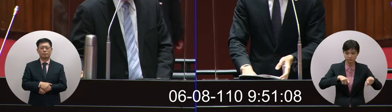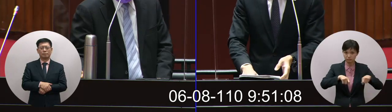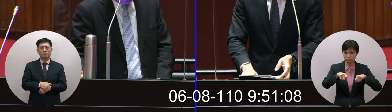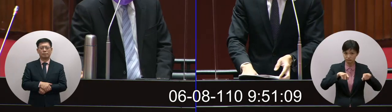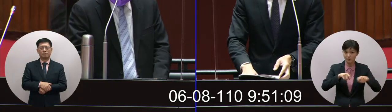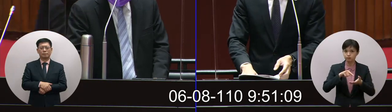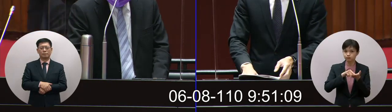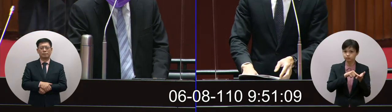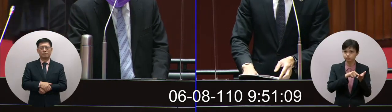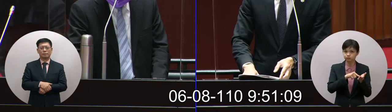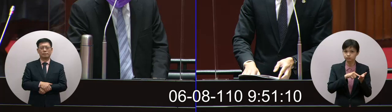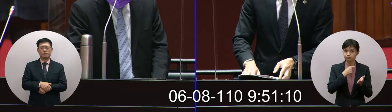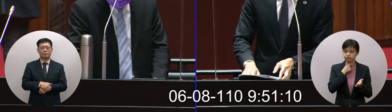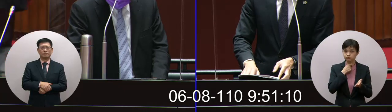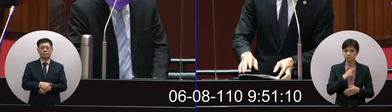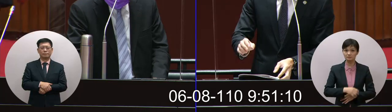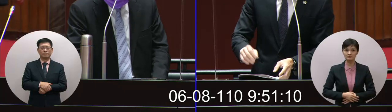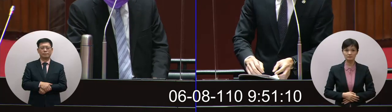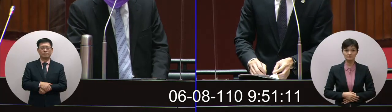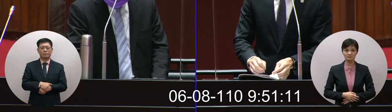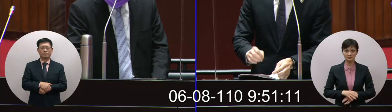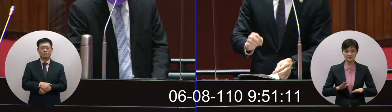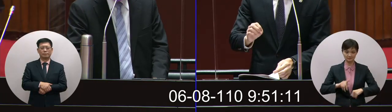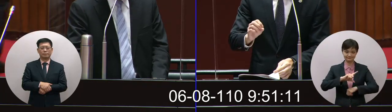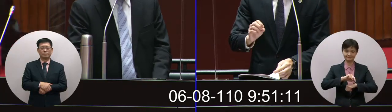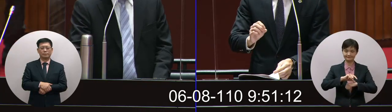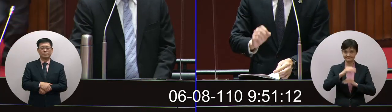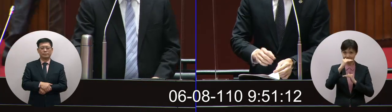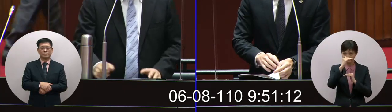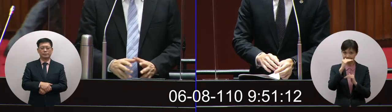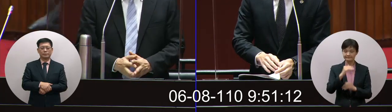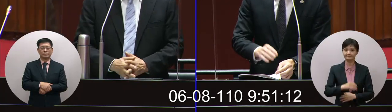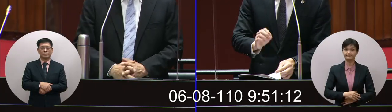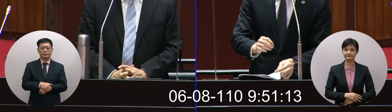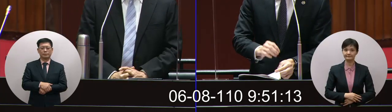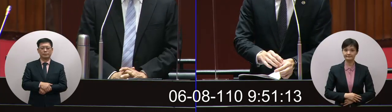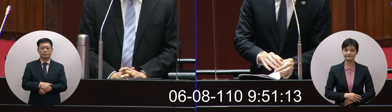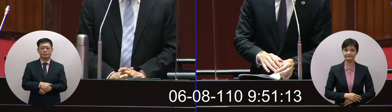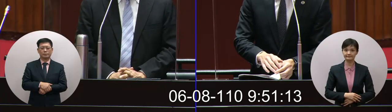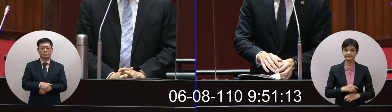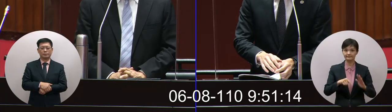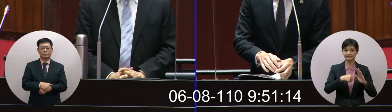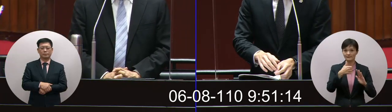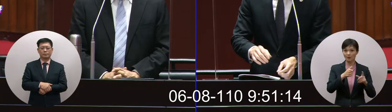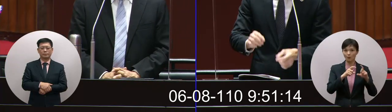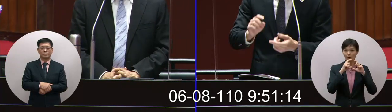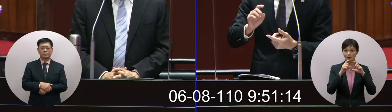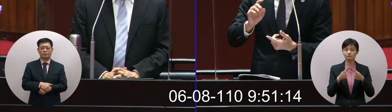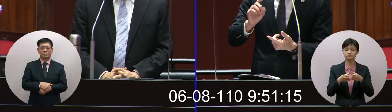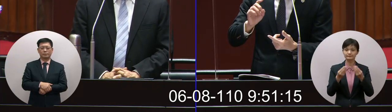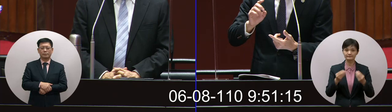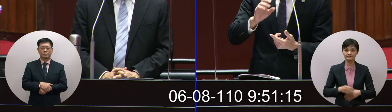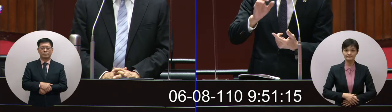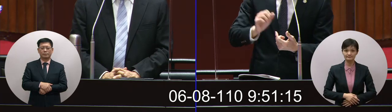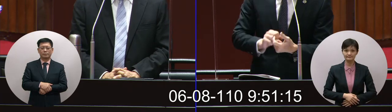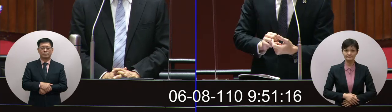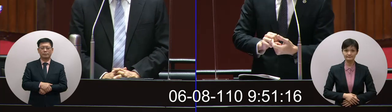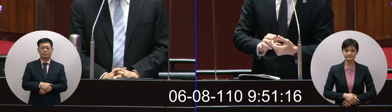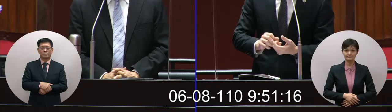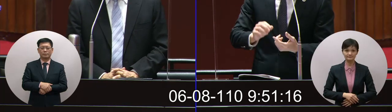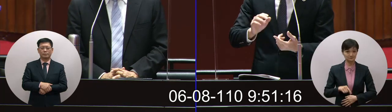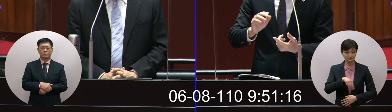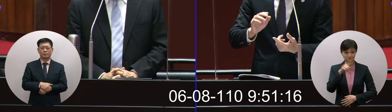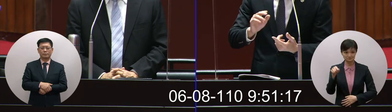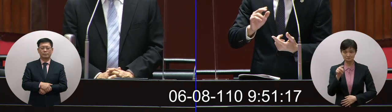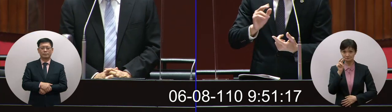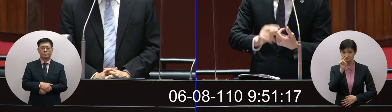济即个方案，吼，我都伫遮时间有限吼，嘛唔免部长院长特别回答啦吼。但是譬如讲吼，大家应该拢有